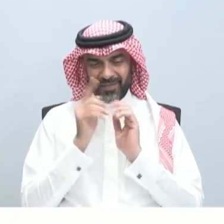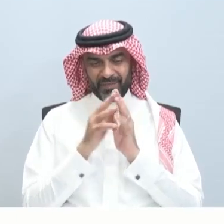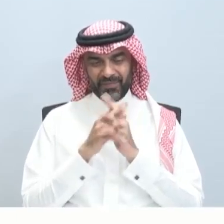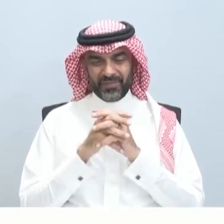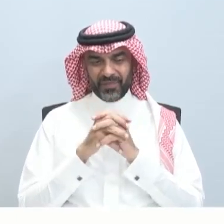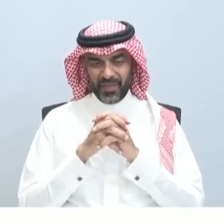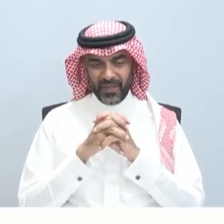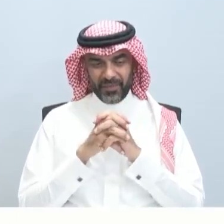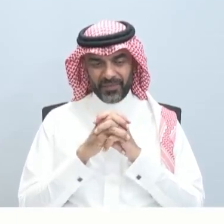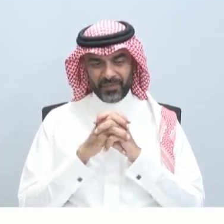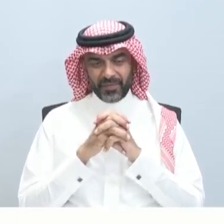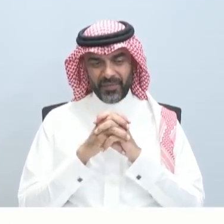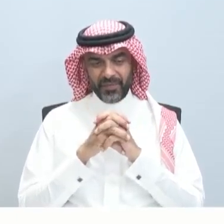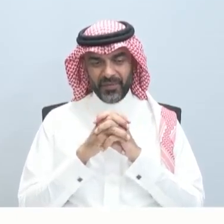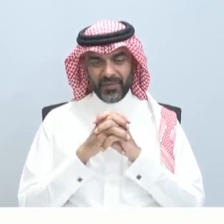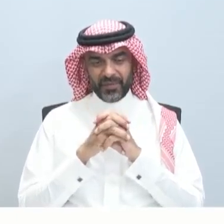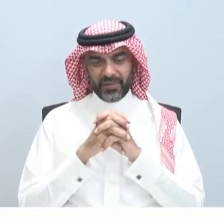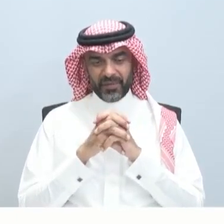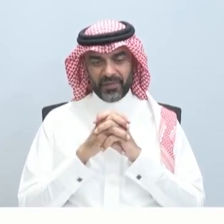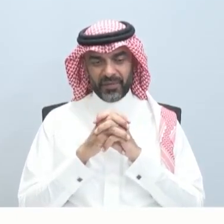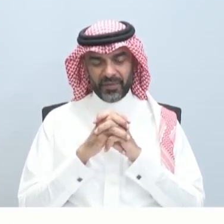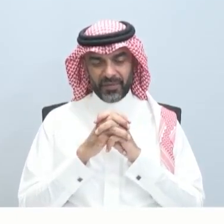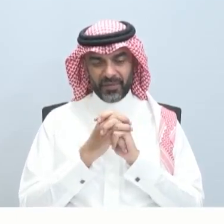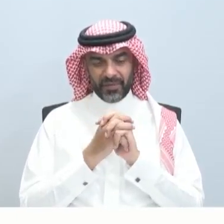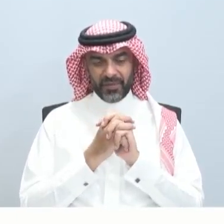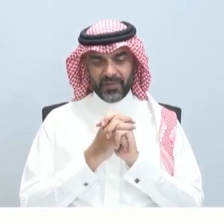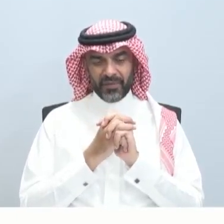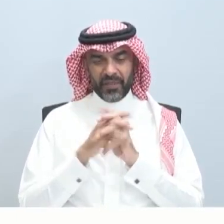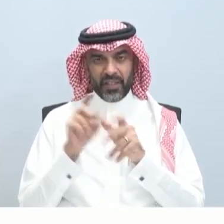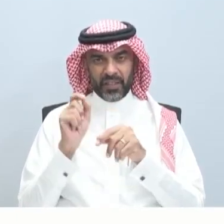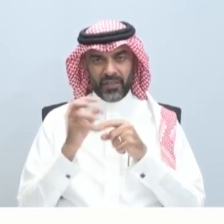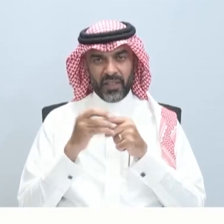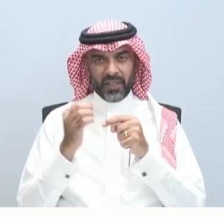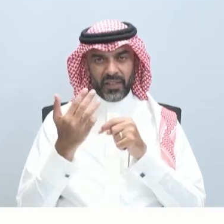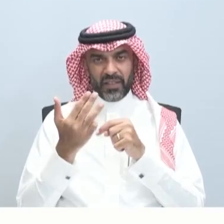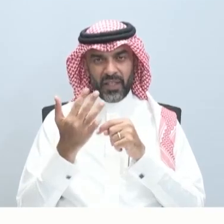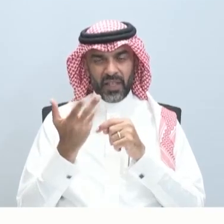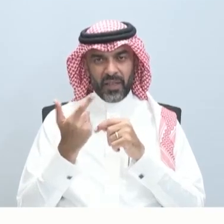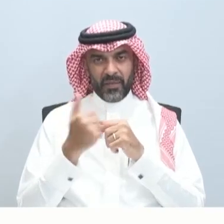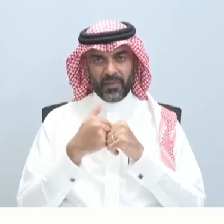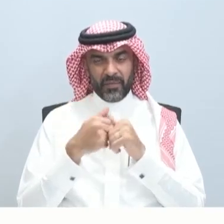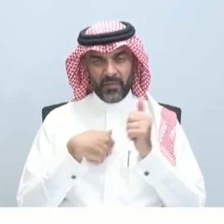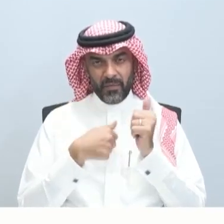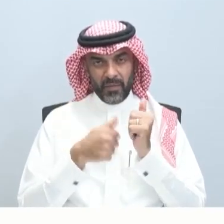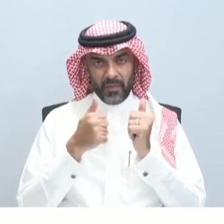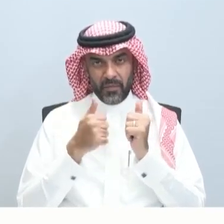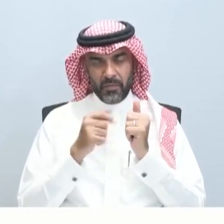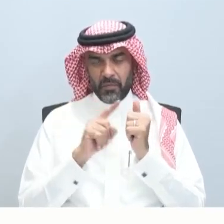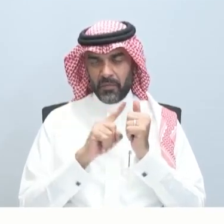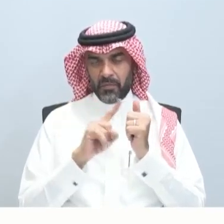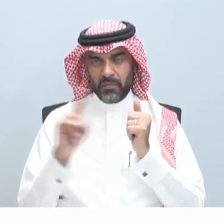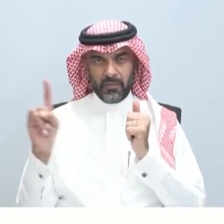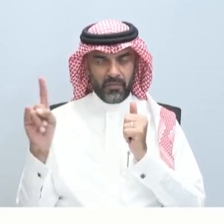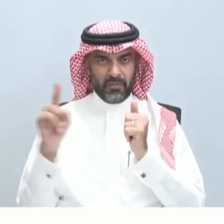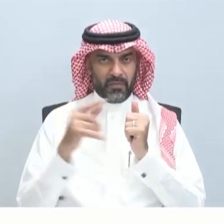ستكون اجزاء المئه كم صفر بما انه ما فيها شيء صفر مطروحا منها تسعه هل نستطيع لا